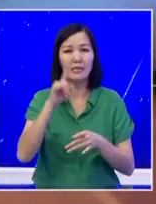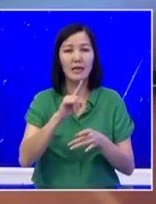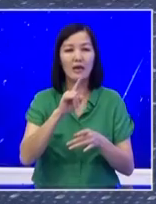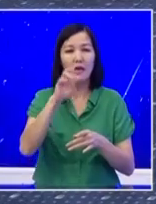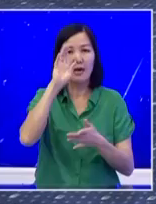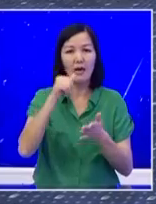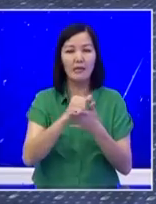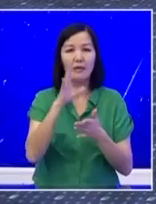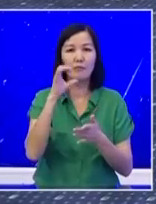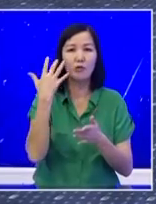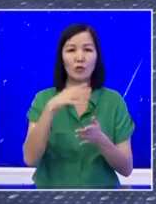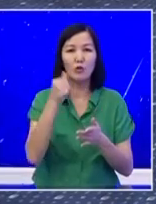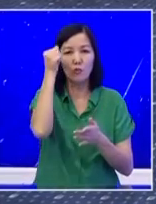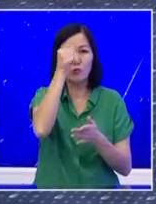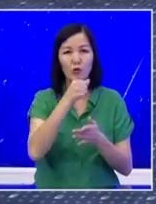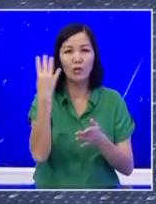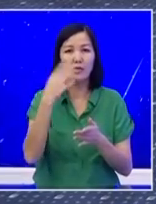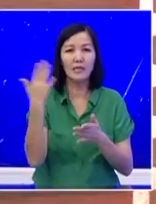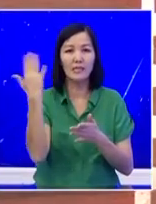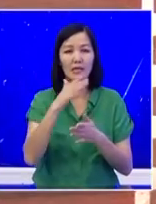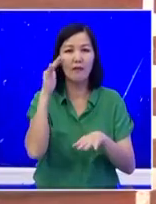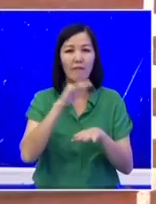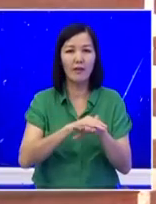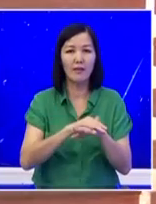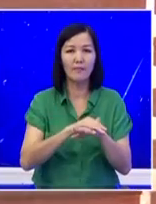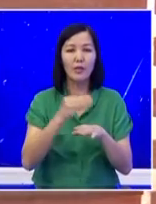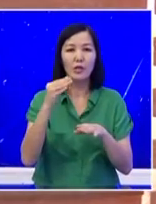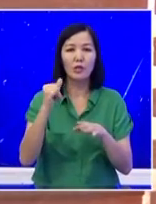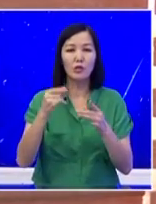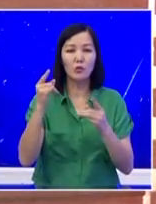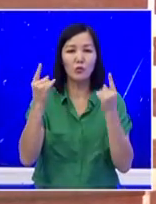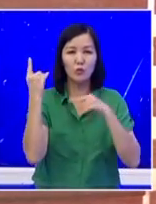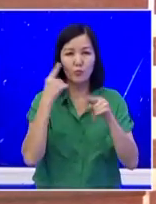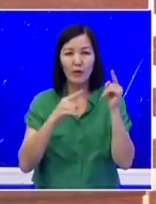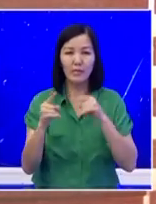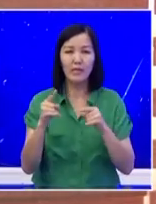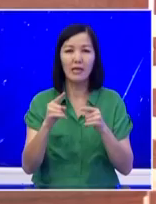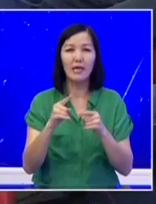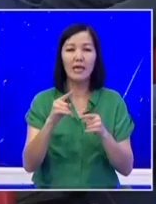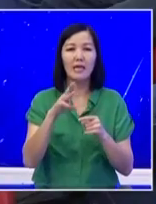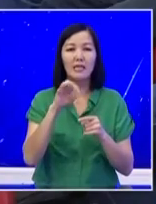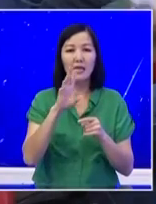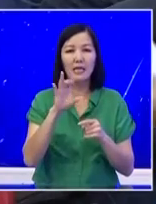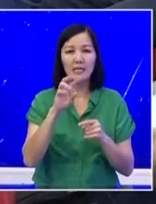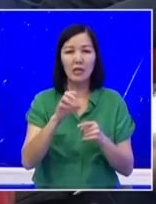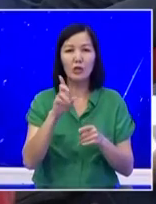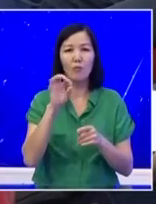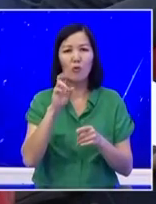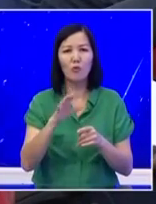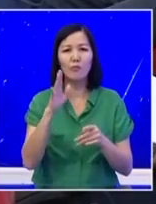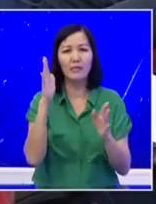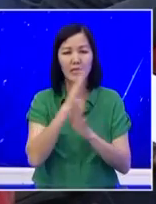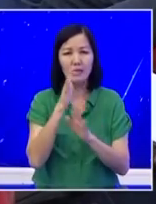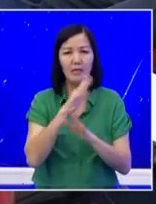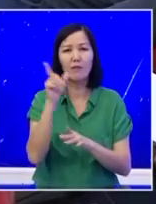Қазақ хандығына 550 жыл, 40 сериалы директі циклының және Жетісу жұмбақтары, тіл сақшы, болмыс, тағдыр мен